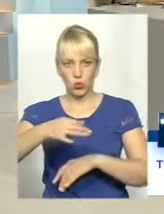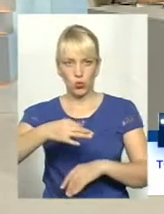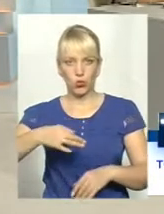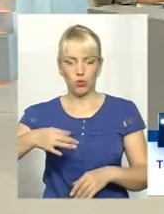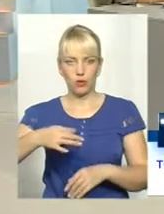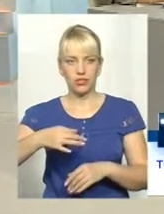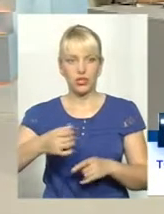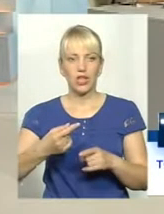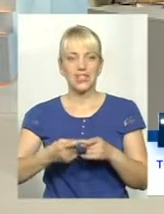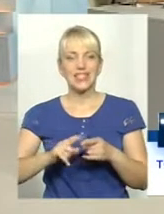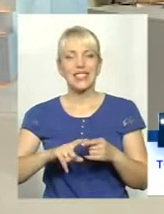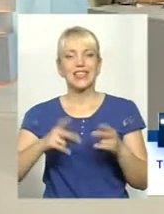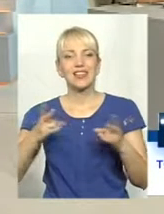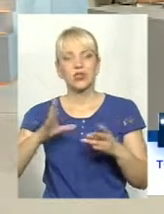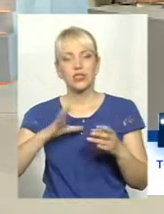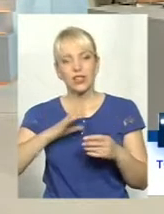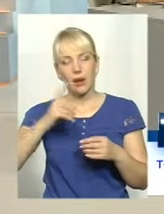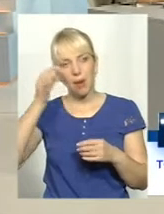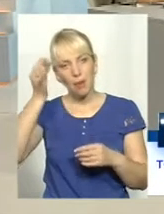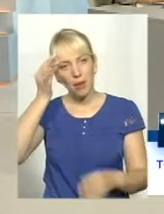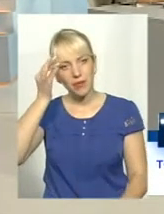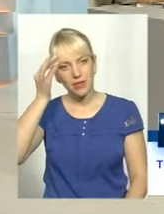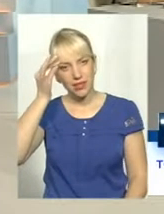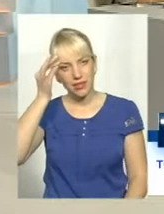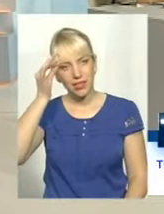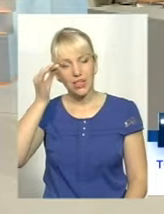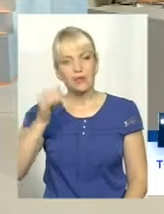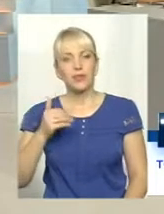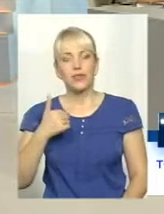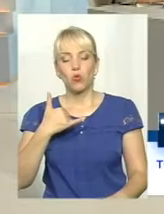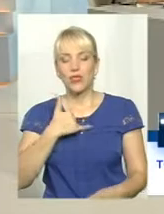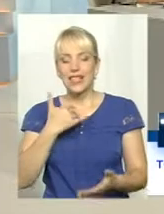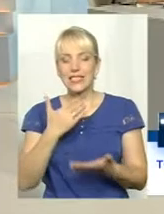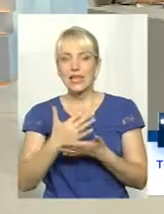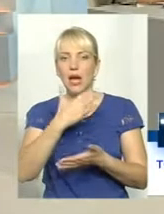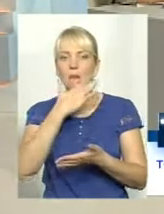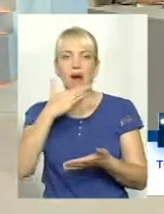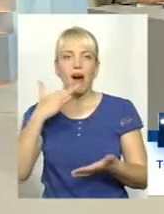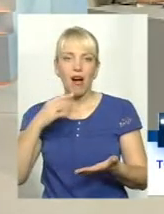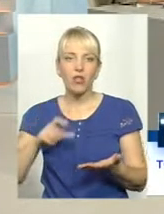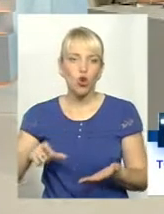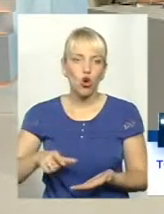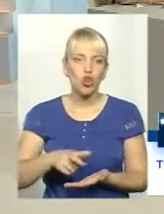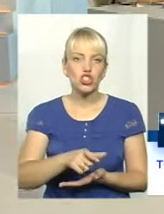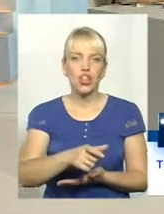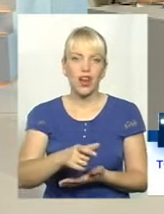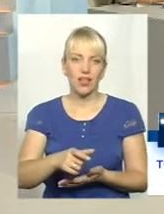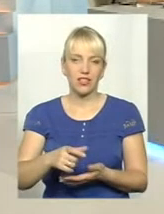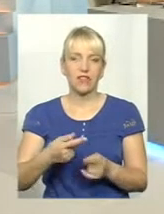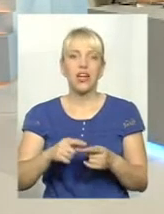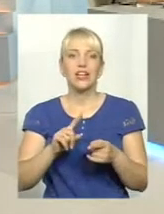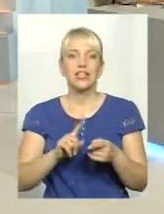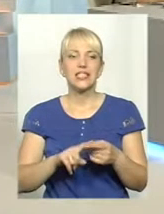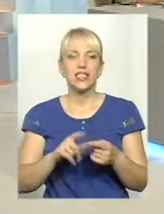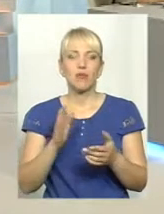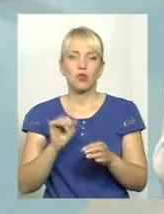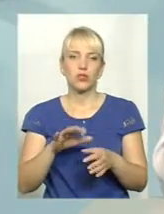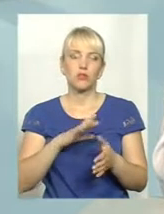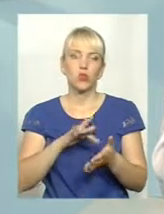варто забувати, що ми є таким транзитним центром. Через нас проходить дуже багато доріг, тобто ми навіть історично були